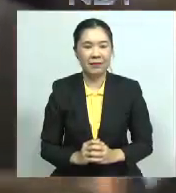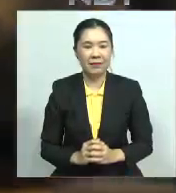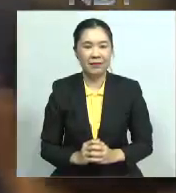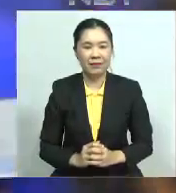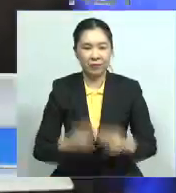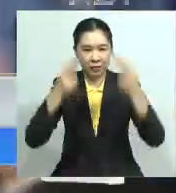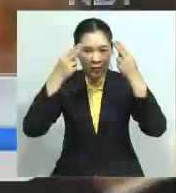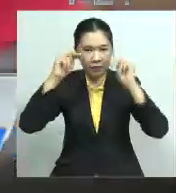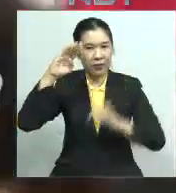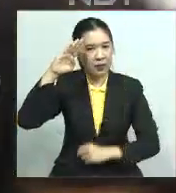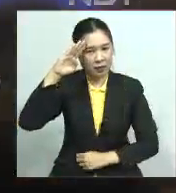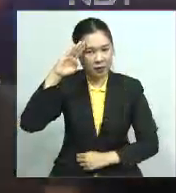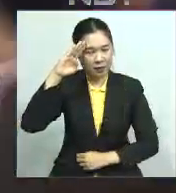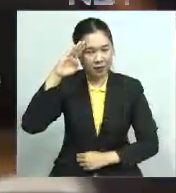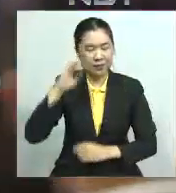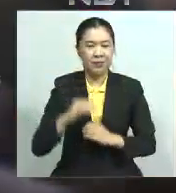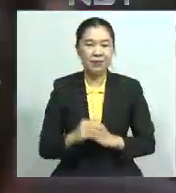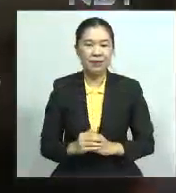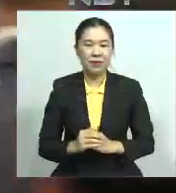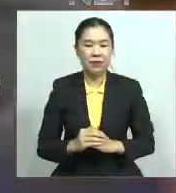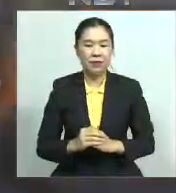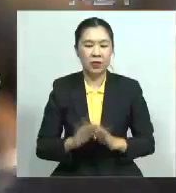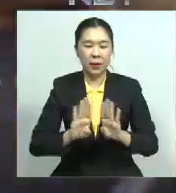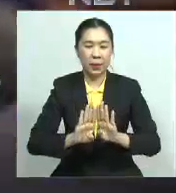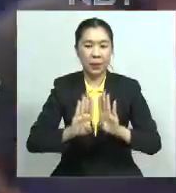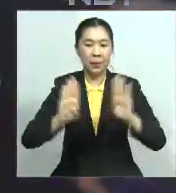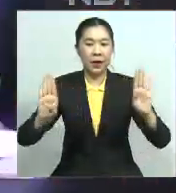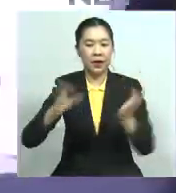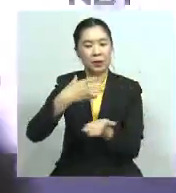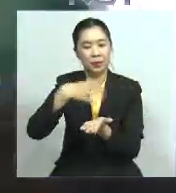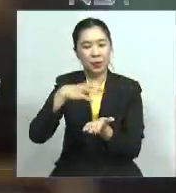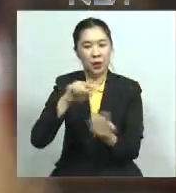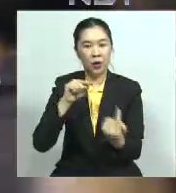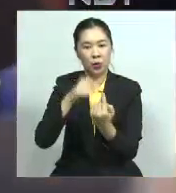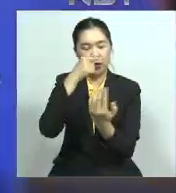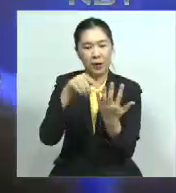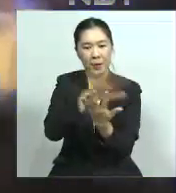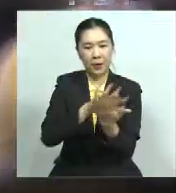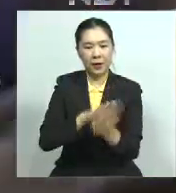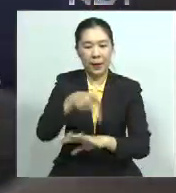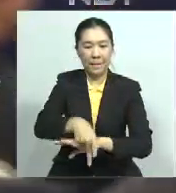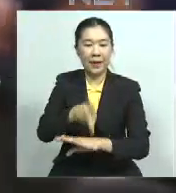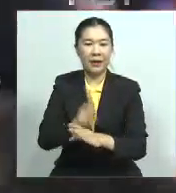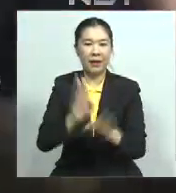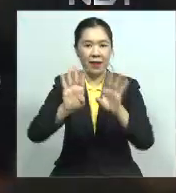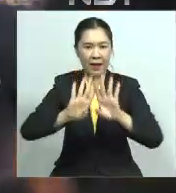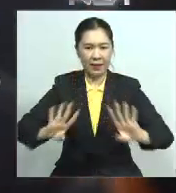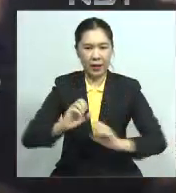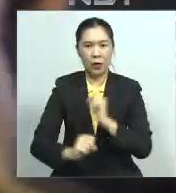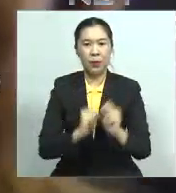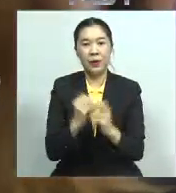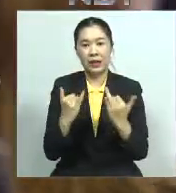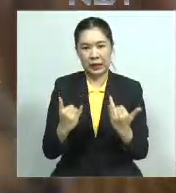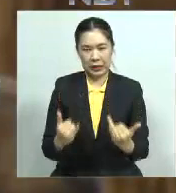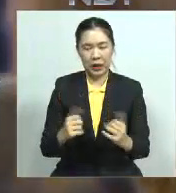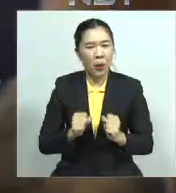พลเอกประยุทธ์จันทร์โอชานายกรัฐมนตรีกล่าวเปิดการประชุมในฐานะที่ประเทศไทยเป็นประธานอาเซียนในปีนี้โดยมุ่งมั่นที่จะสร้าง